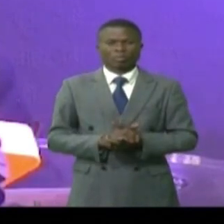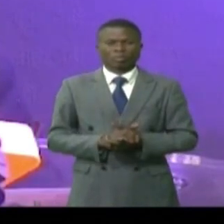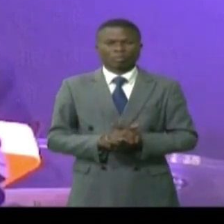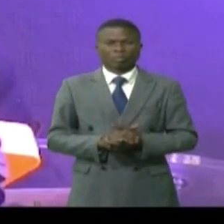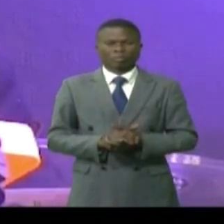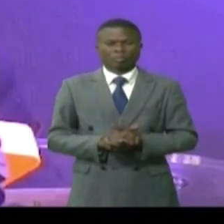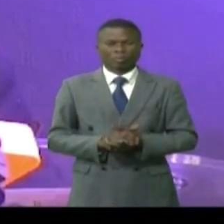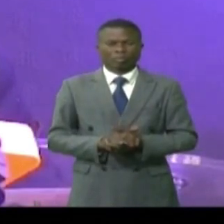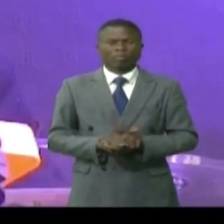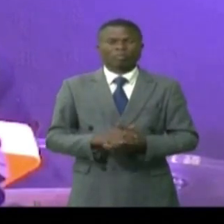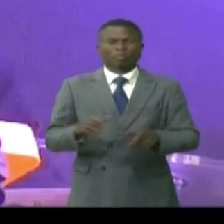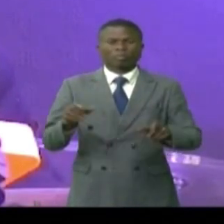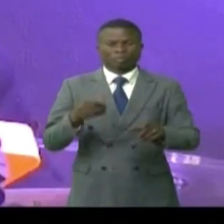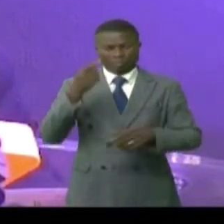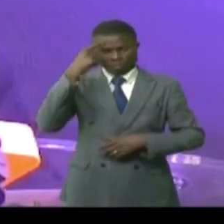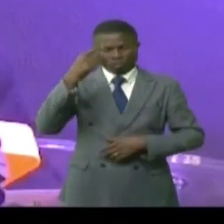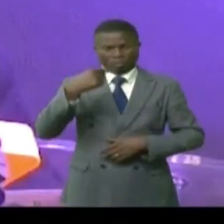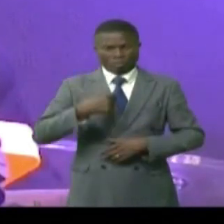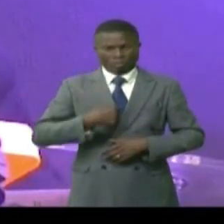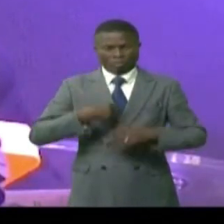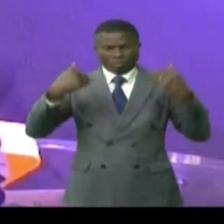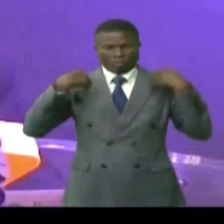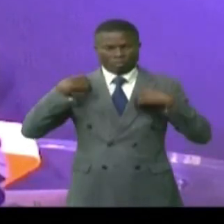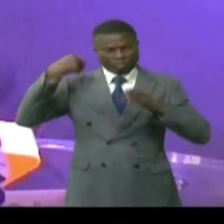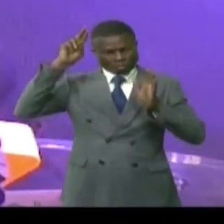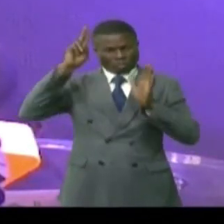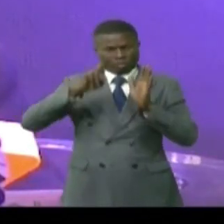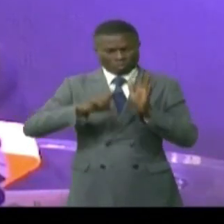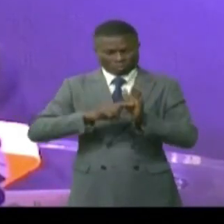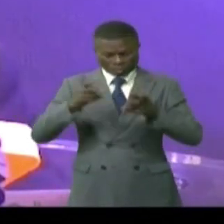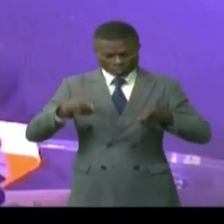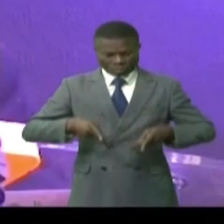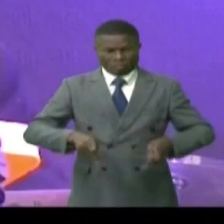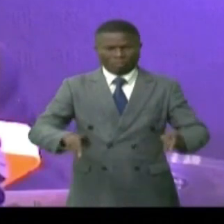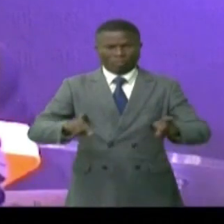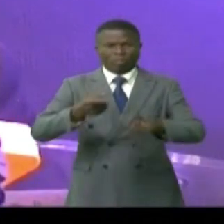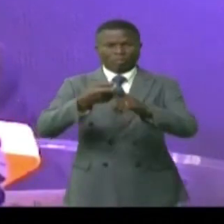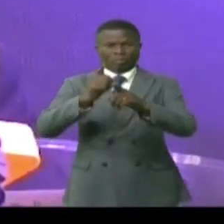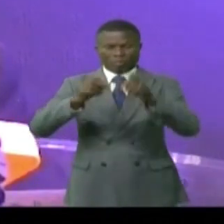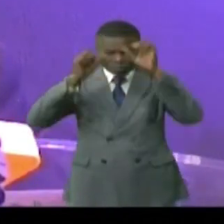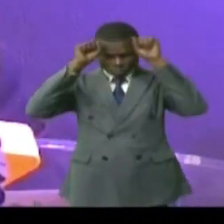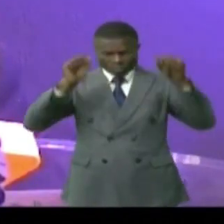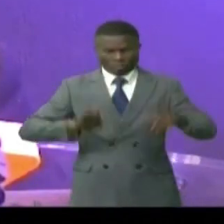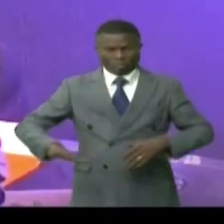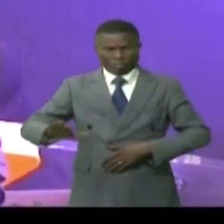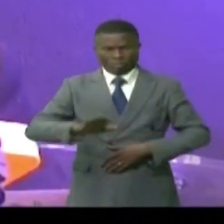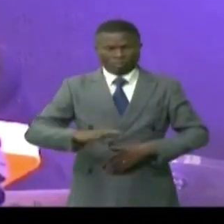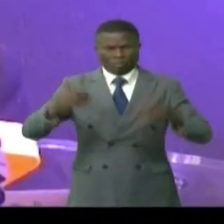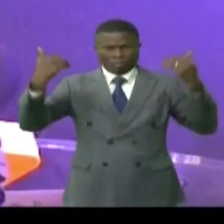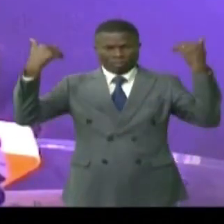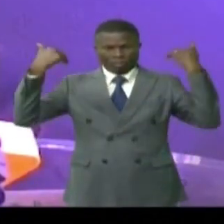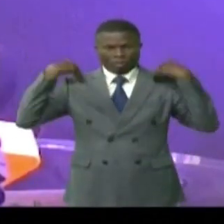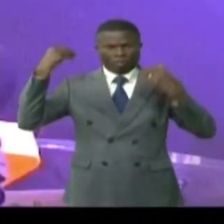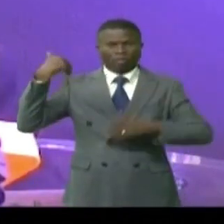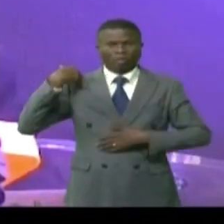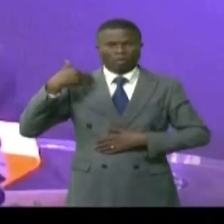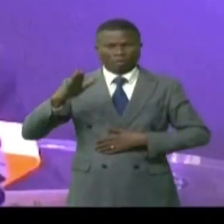Car le gouvernement que je dirige, sous l'impulsion de son Excellence, Monsieur le Président de la République, chef de l'État,